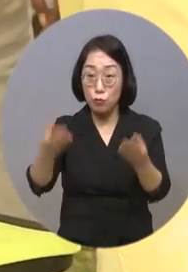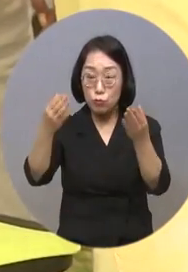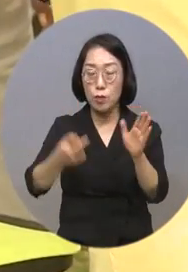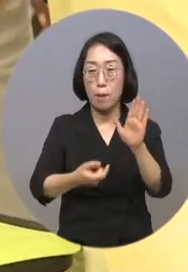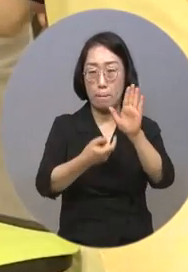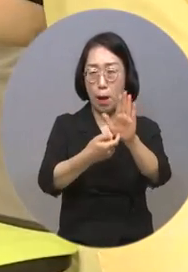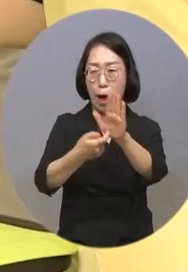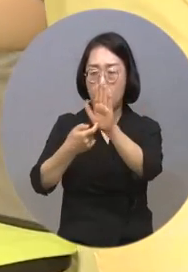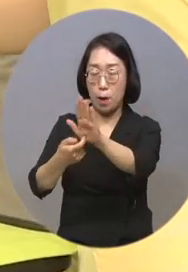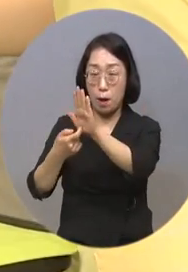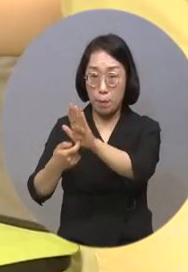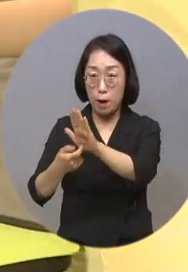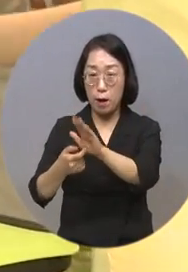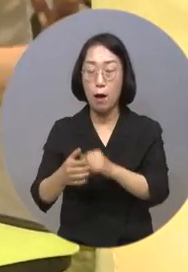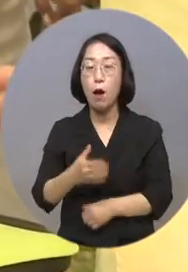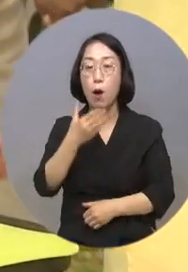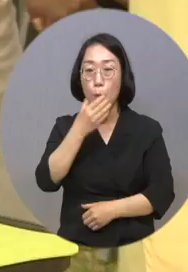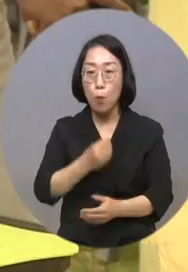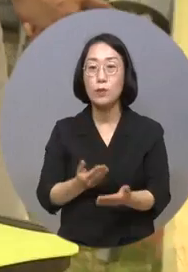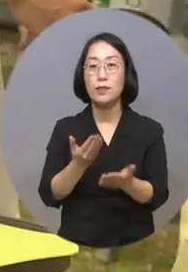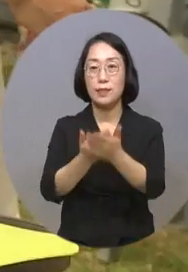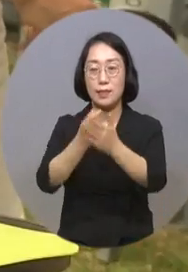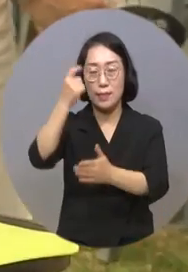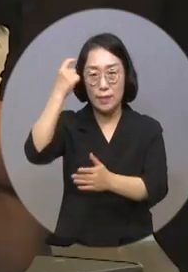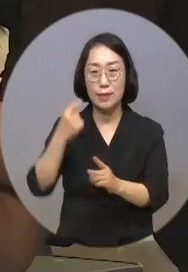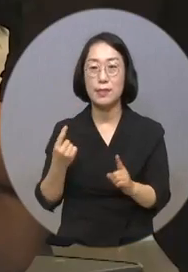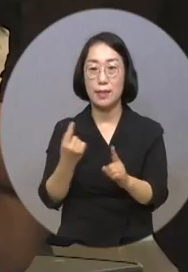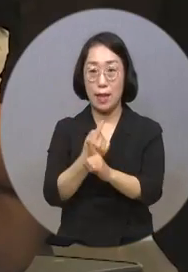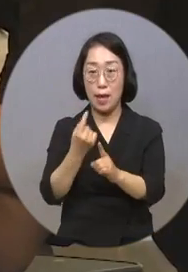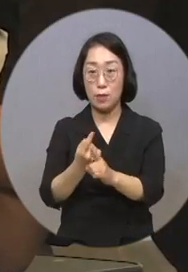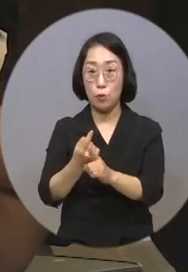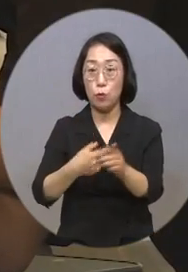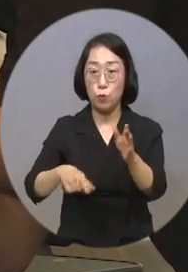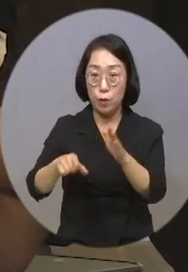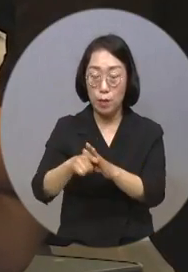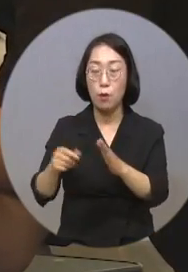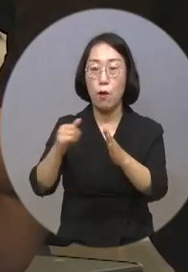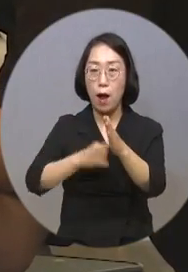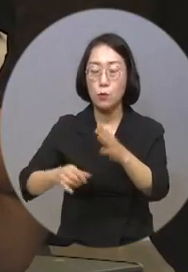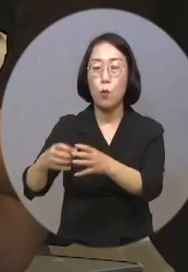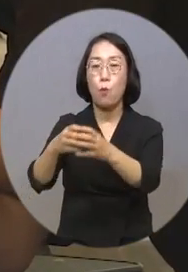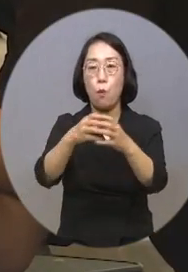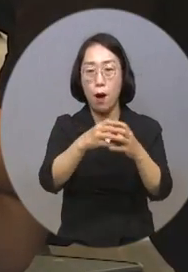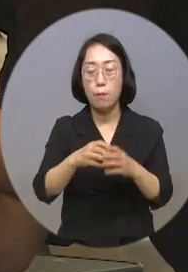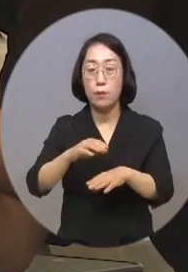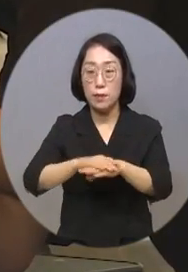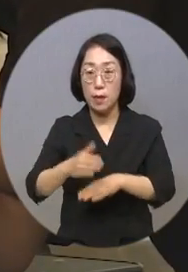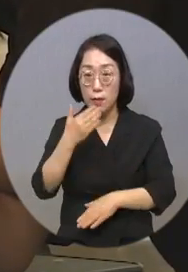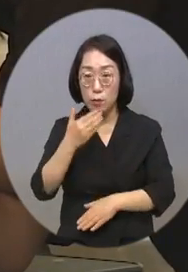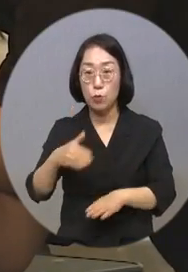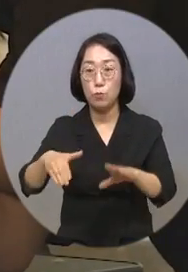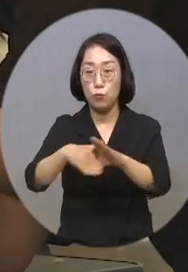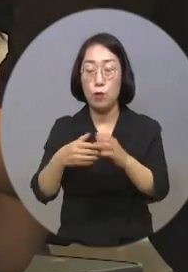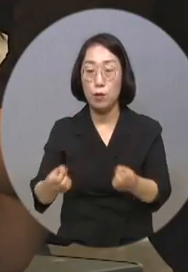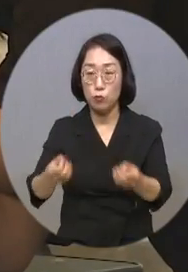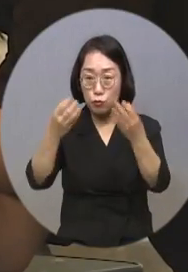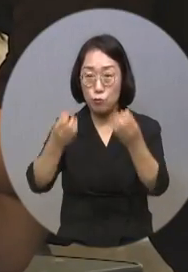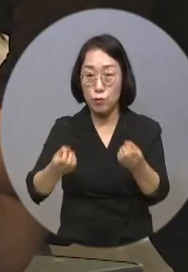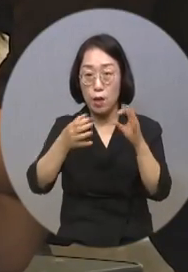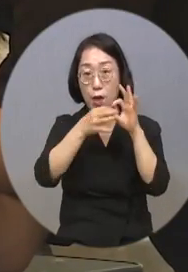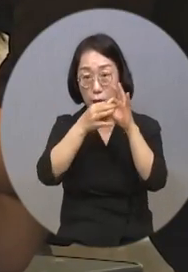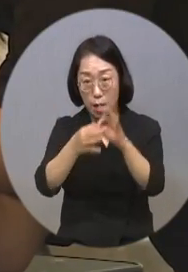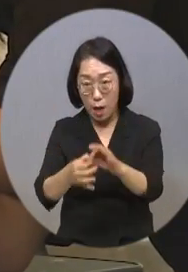향상시켜 반려동물 복지 증진과 인식 개선 등 반려가족 화합을 구축하는 문화축제로 토대를 다지고